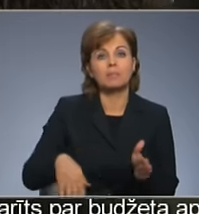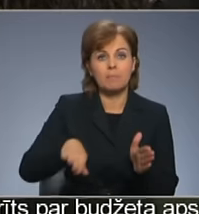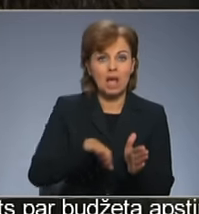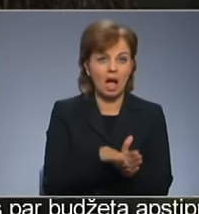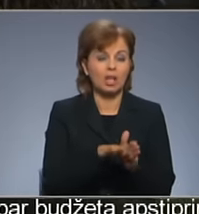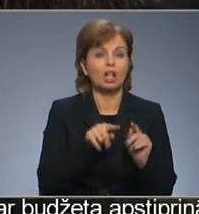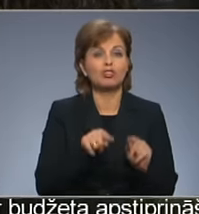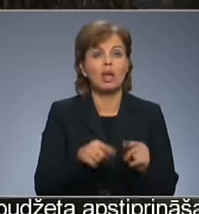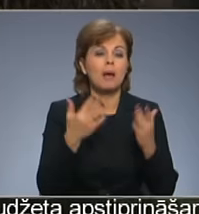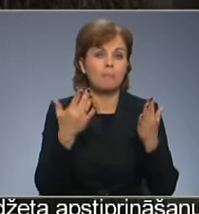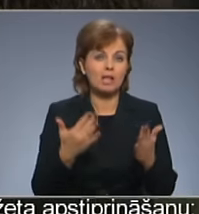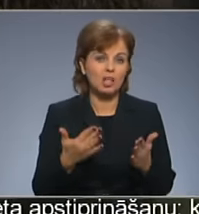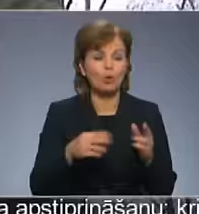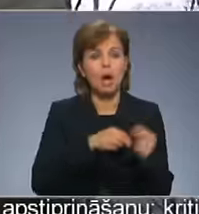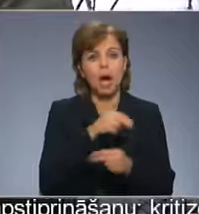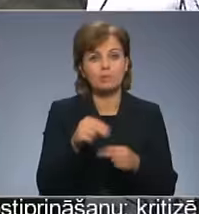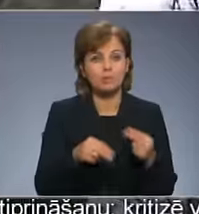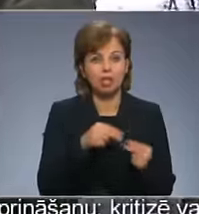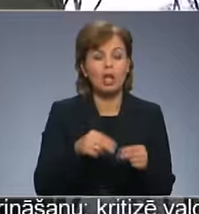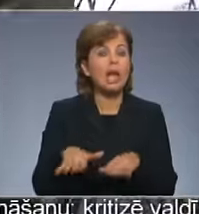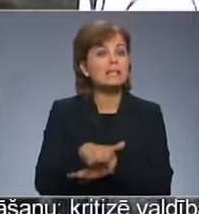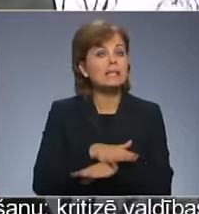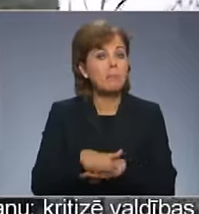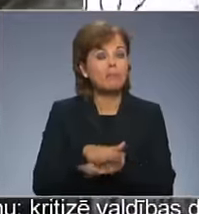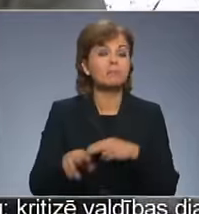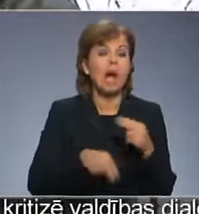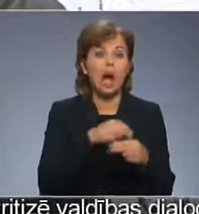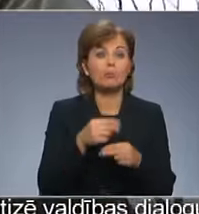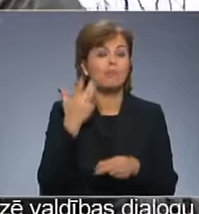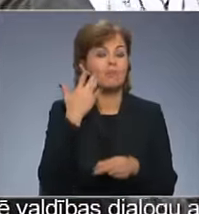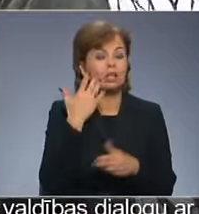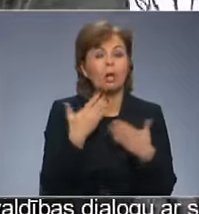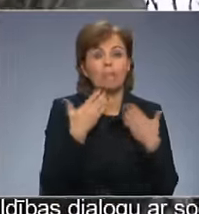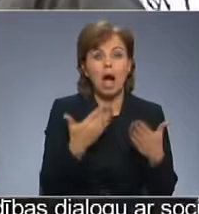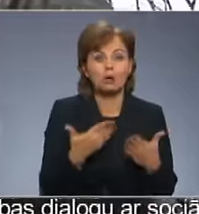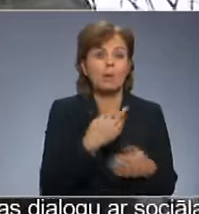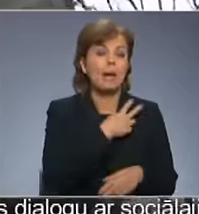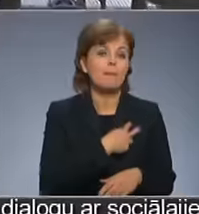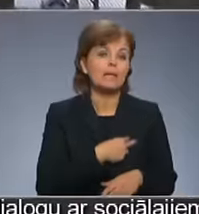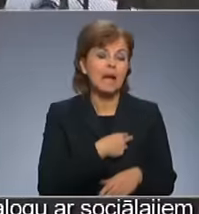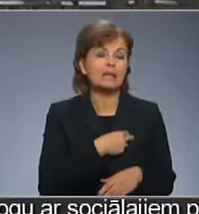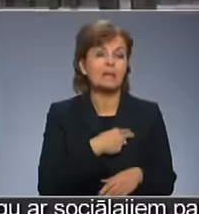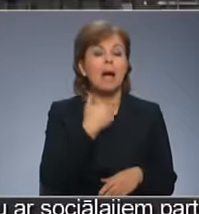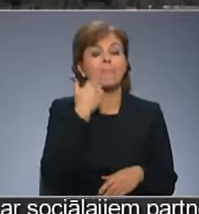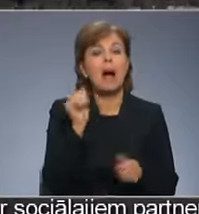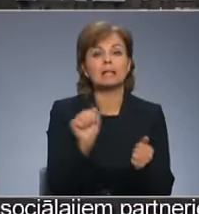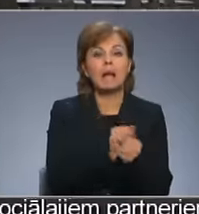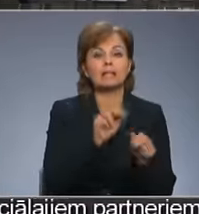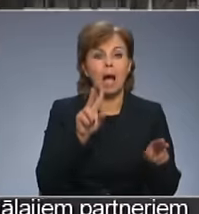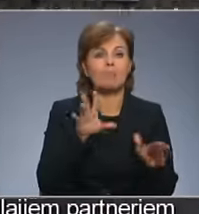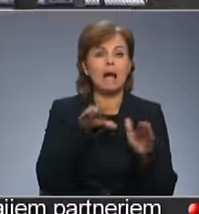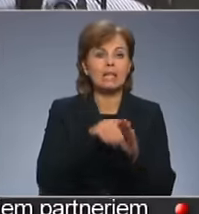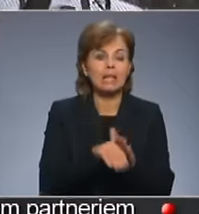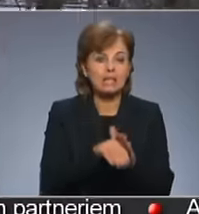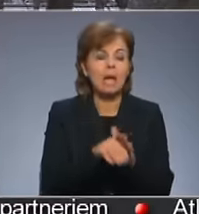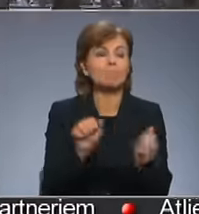šī pasākuma apspriešanā. Sabiedriskajā apspriešanā viedokli pauda arī biedrība Balta daba, kas iesaistās dabas un kultūras